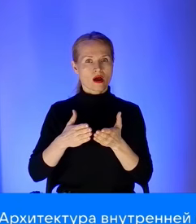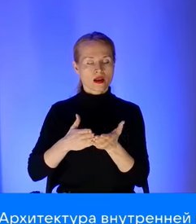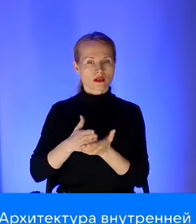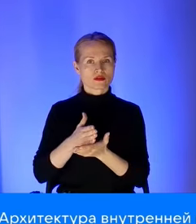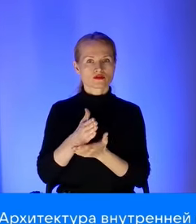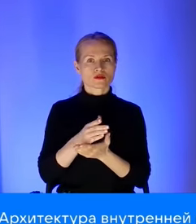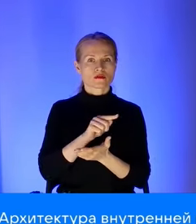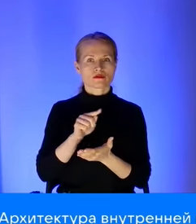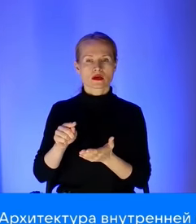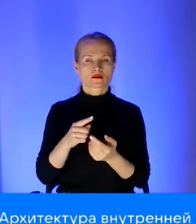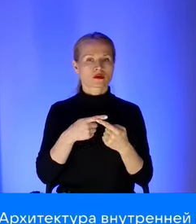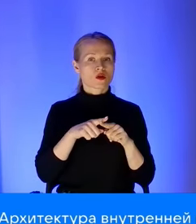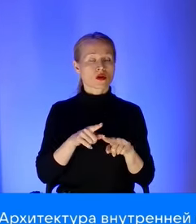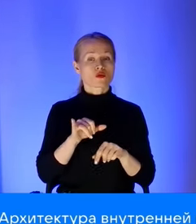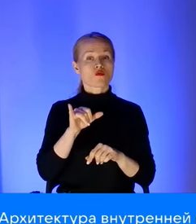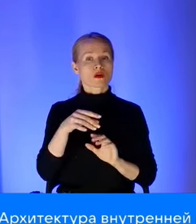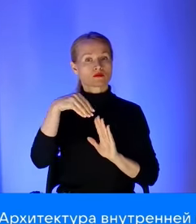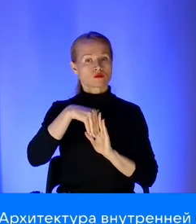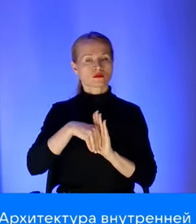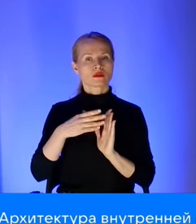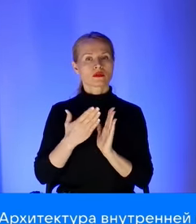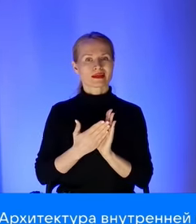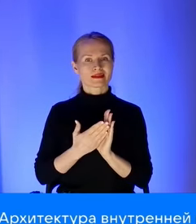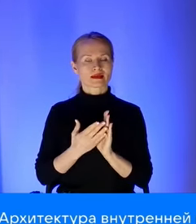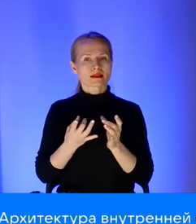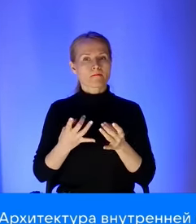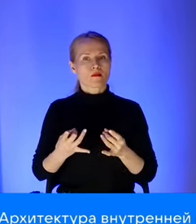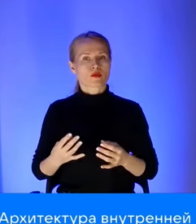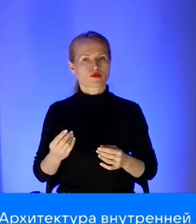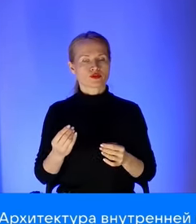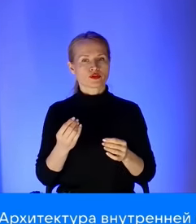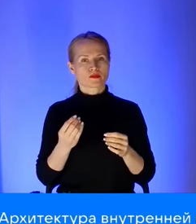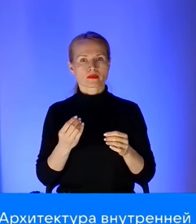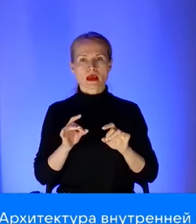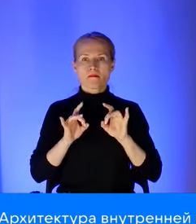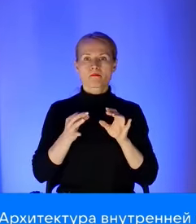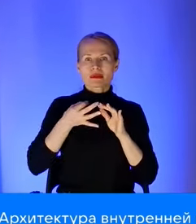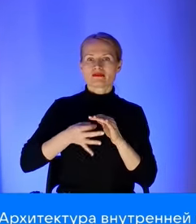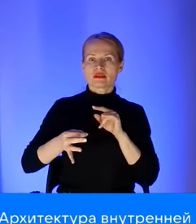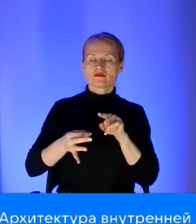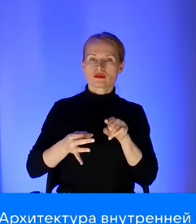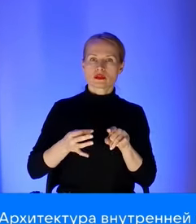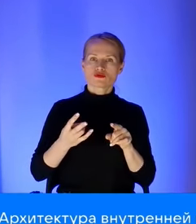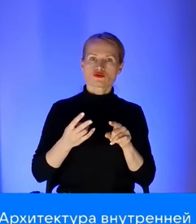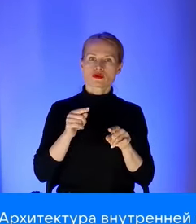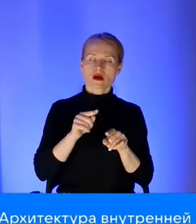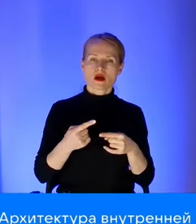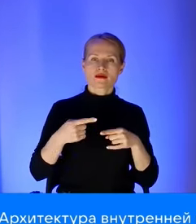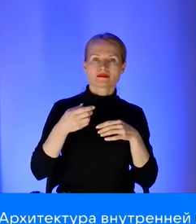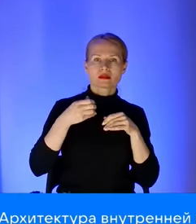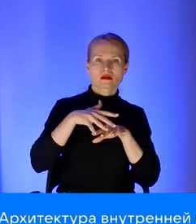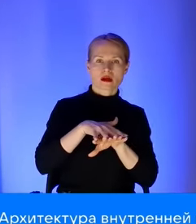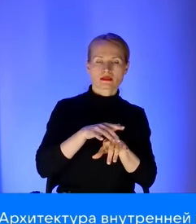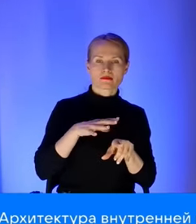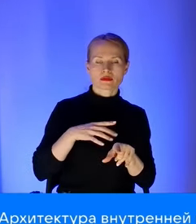в тех технологиях которые у вас есть внутри им проще подсветить какие-то моменты сказать что вот здесь вот должна пройти такая интеграция или не